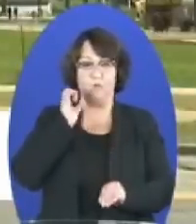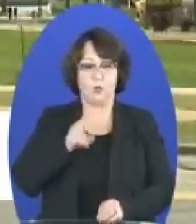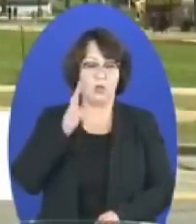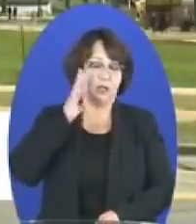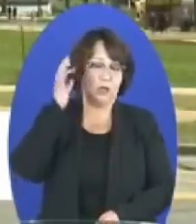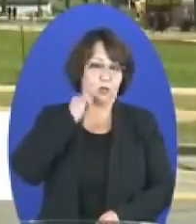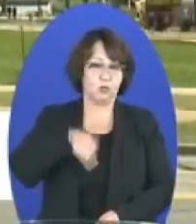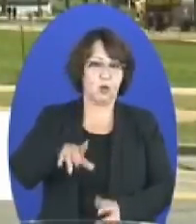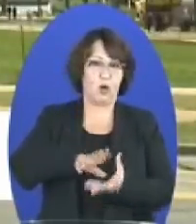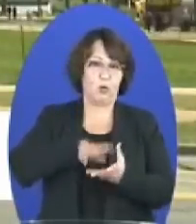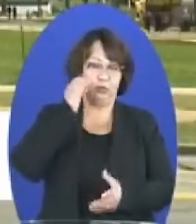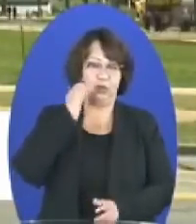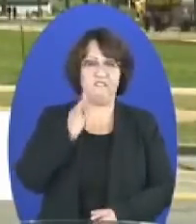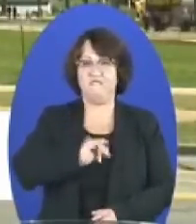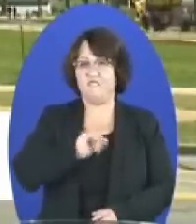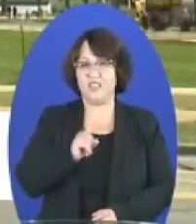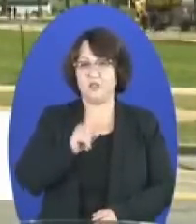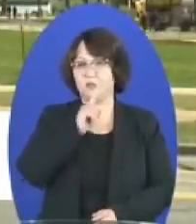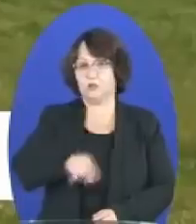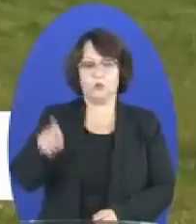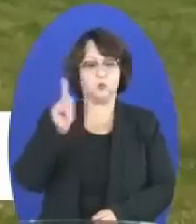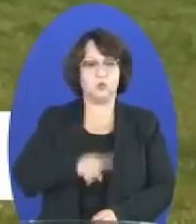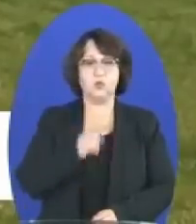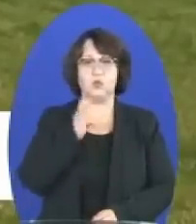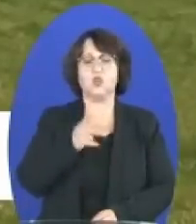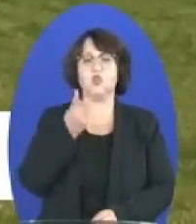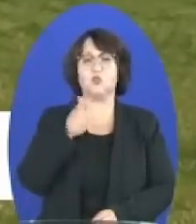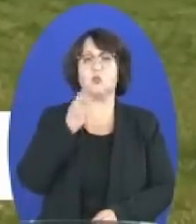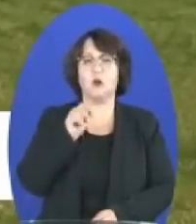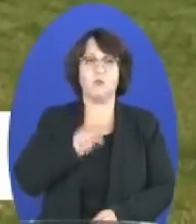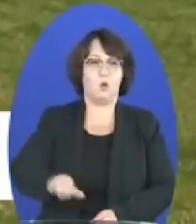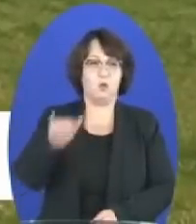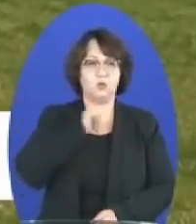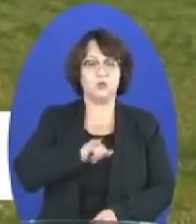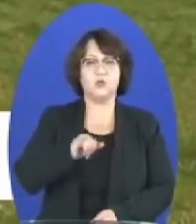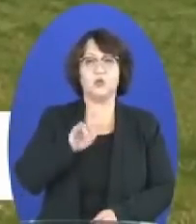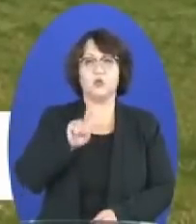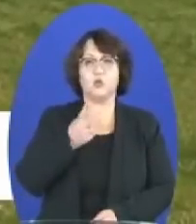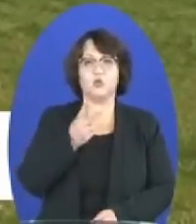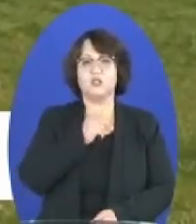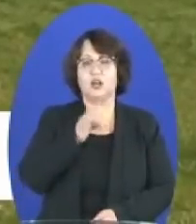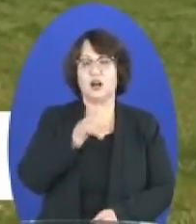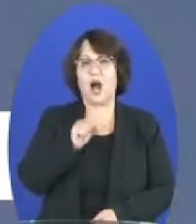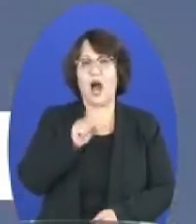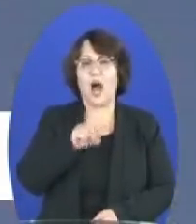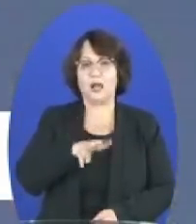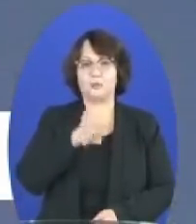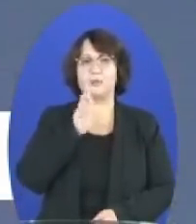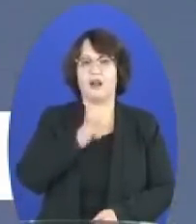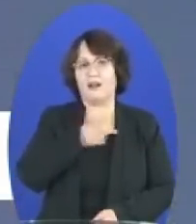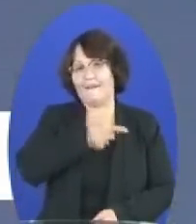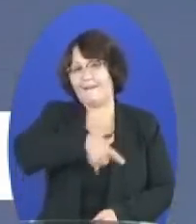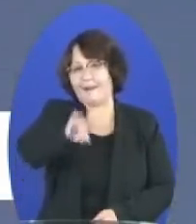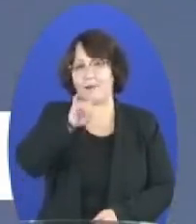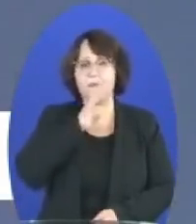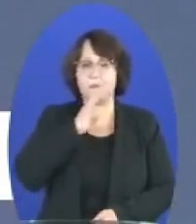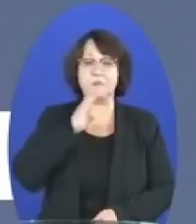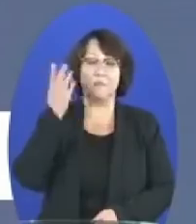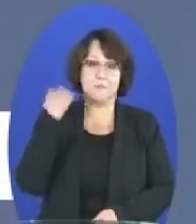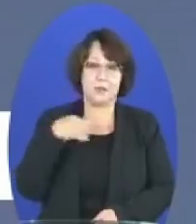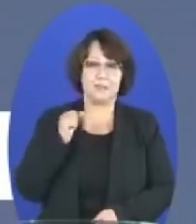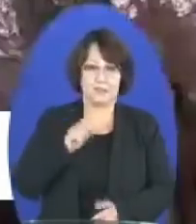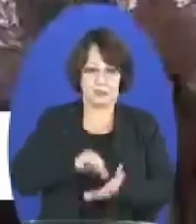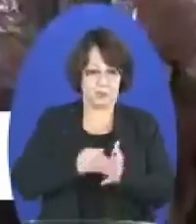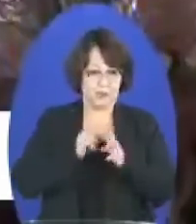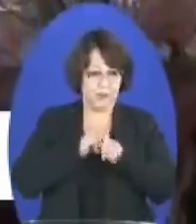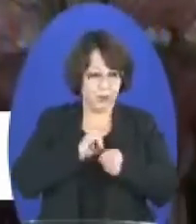оюутнуудын визийг хүчингүй болгож улмаар Америкийн нэгдсэн улсаас албадан гаргах тухай тусгсан байсан юм. Хэрвээ энэ төлөвлөгөө хэрэгжвэл Америкийн нэгдсэн улсад